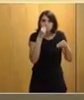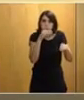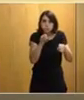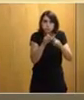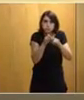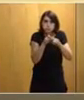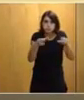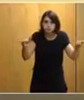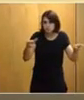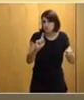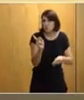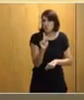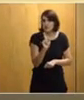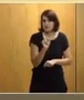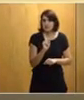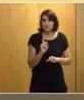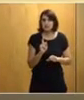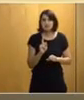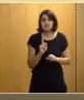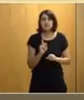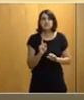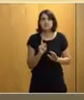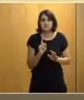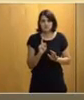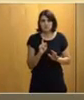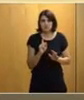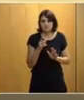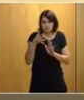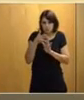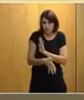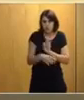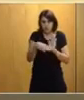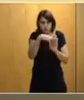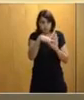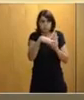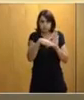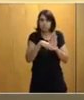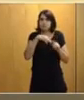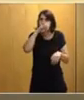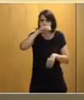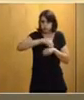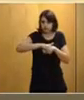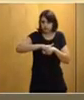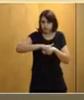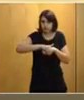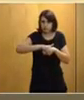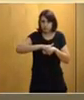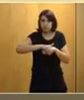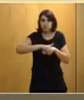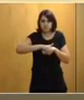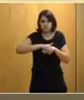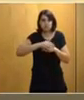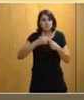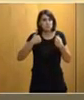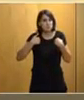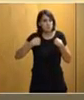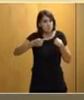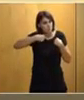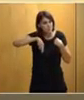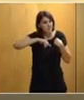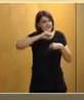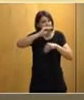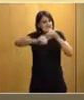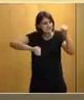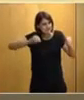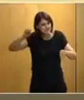avui en dia. Però sí que és un espai segur per a aquestes mesures i, per tant, hem de fer la crida que